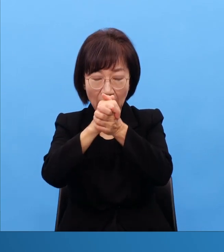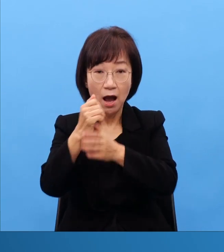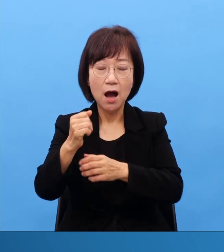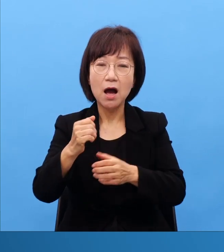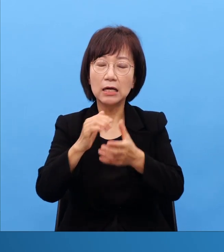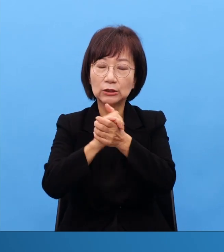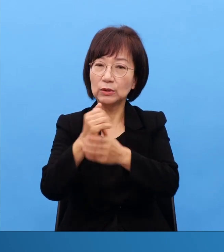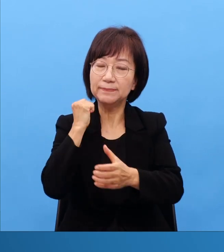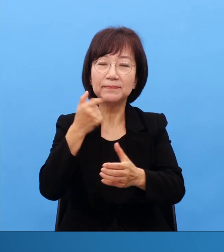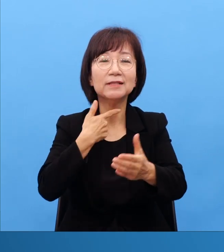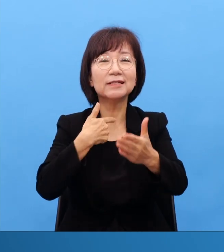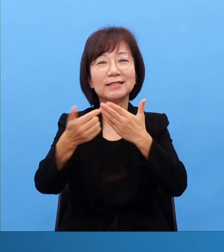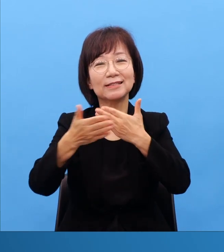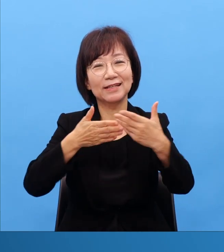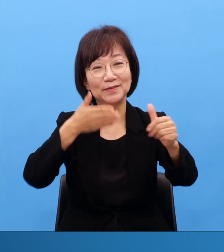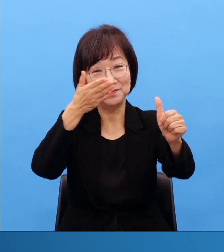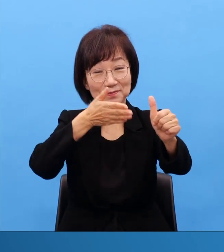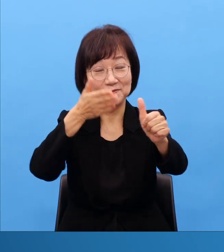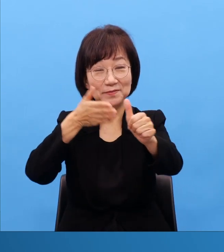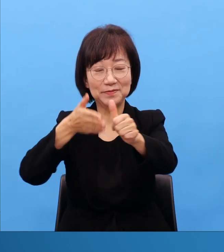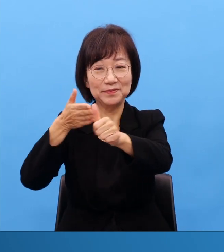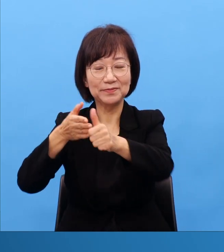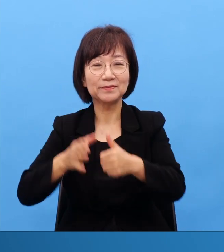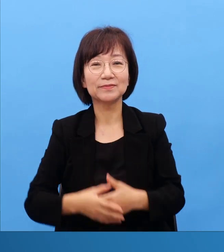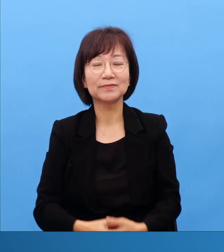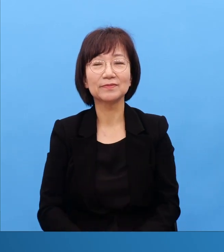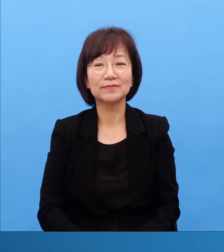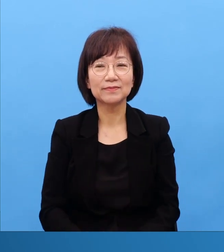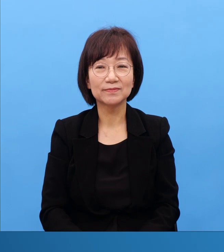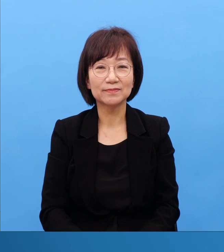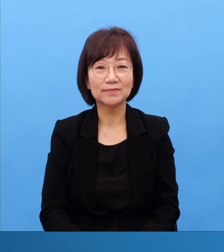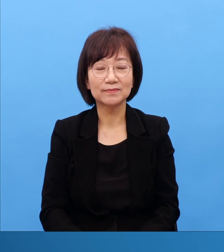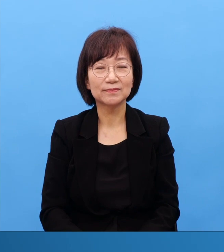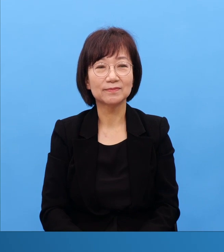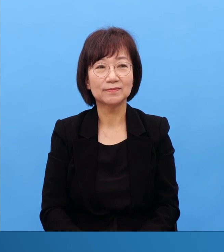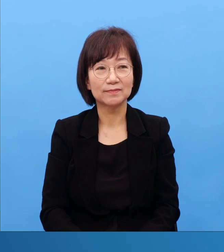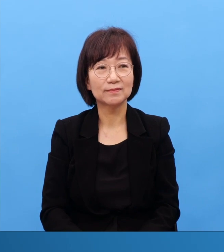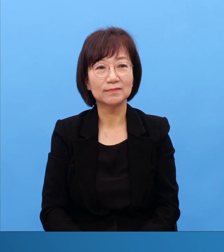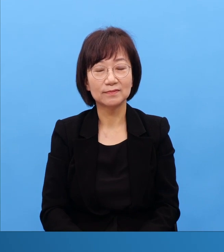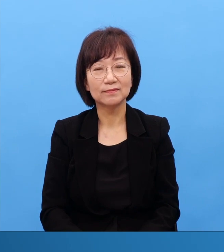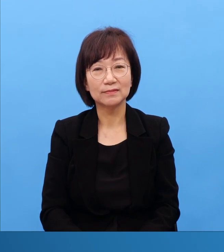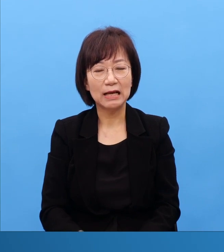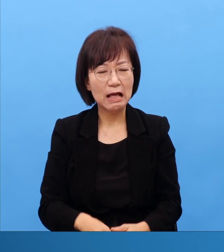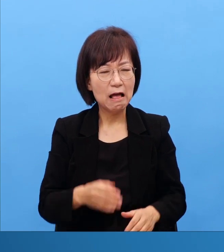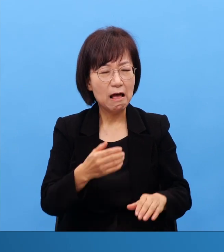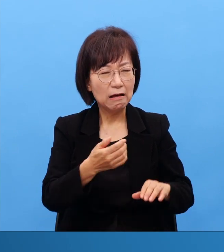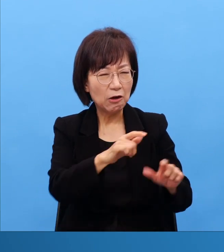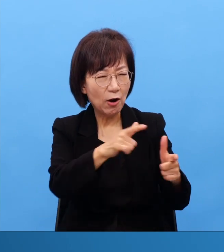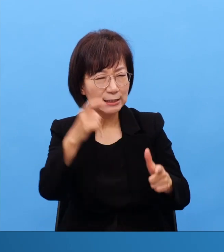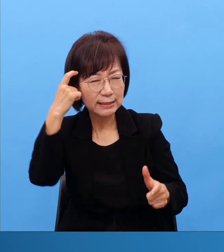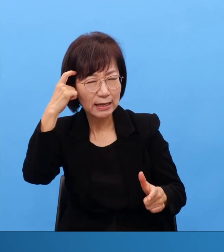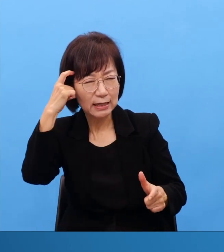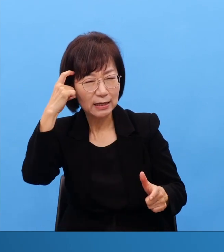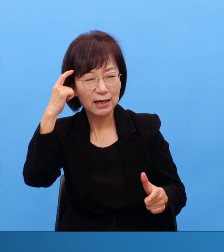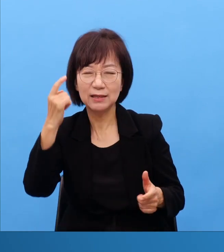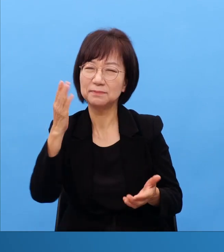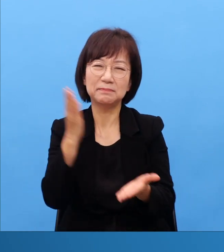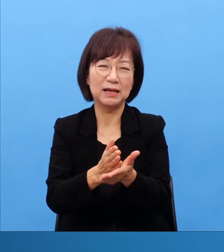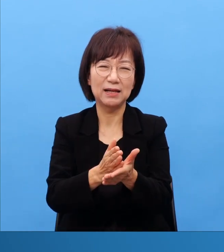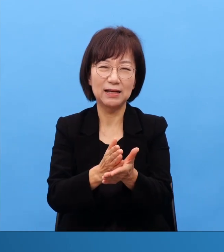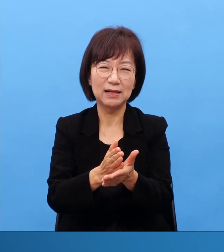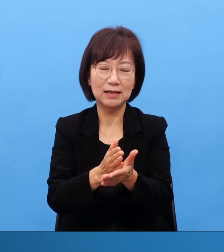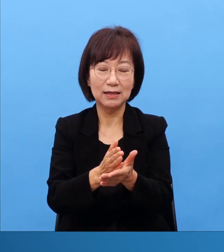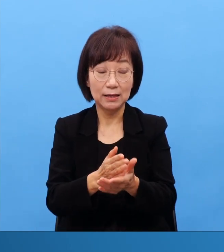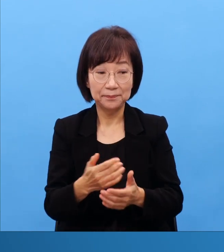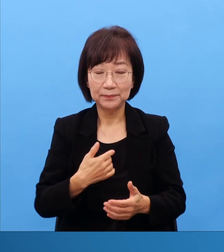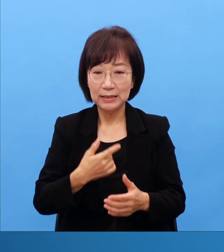will arise. Experience this for yourself this week. 그 다른 그 생각 다 버리고 진짜 기도를 한 3일만 해보시죠. Cast off all the other